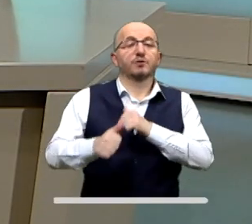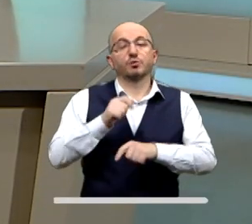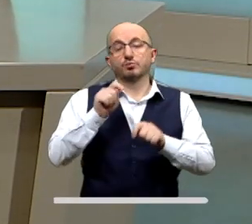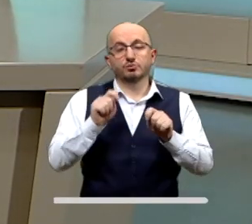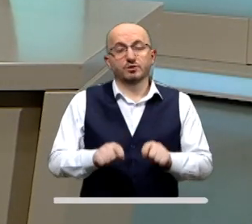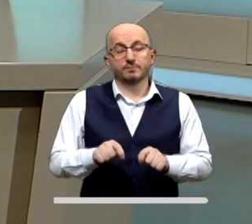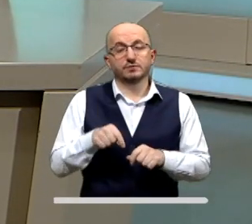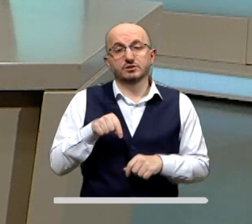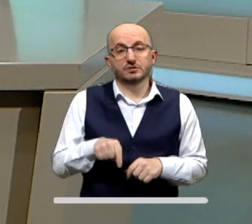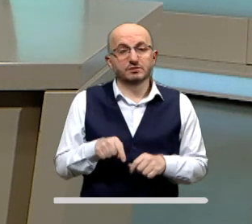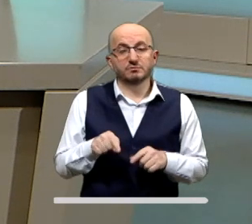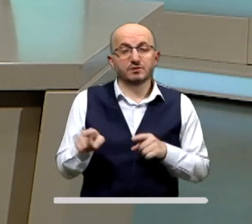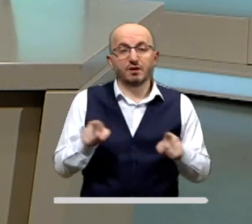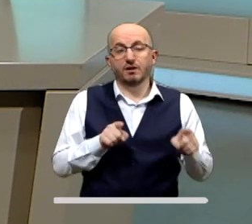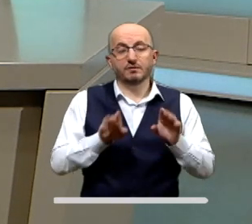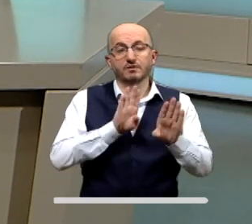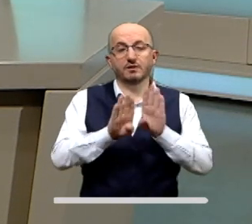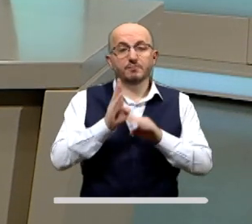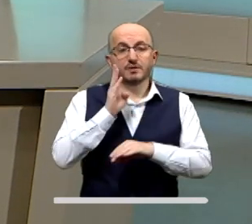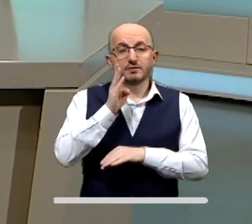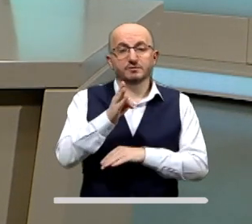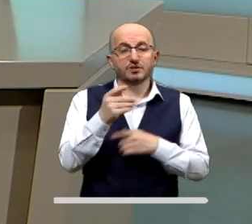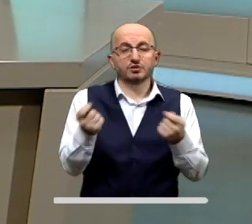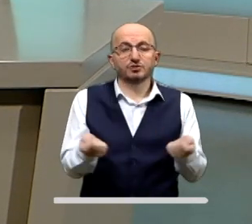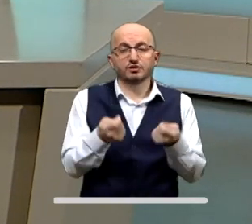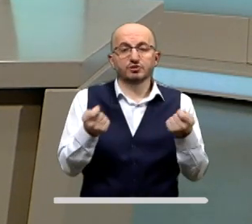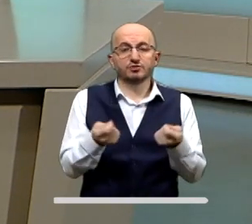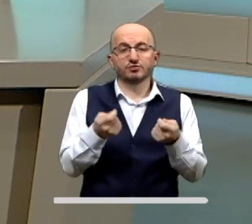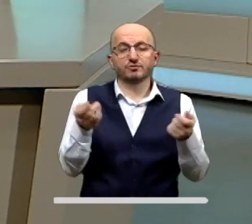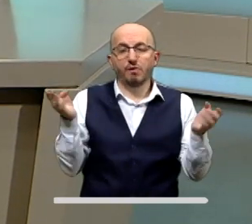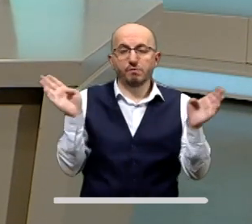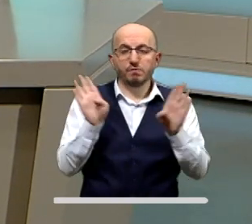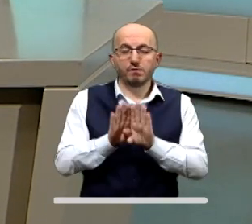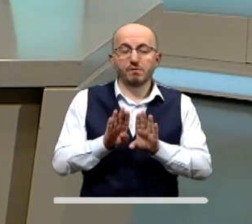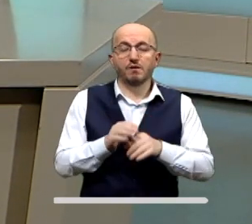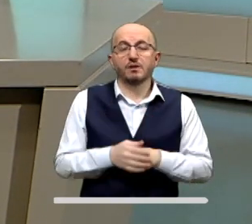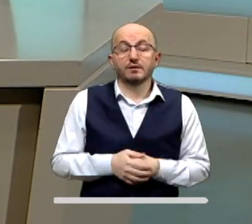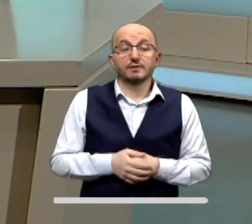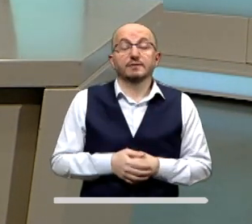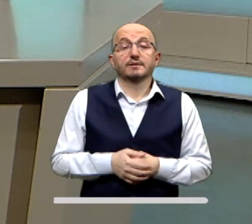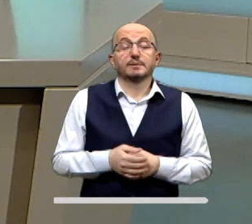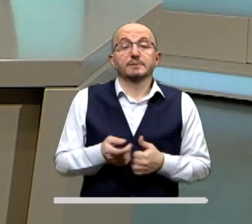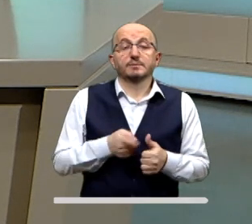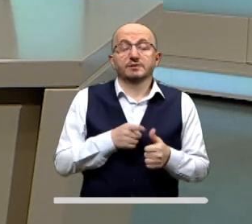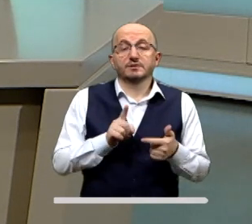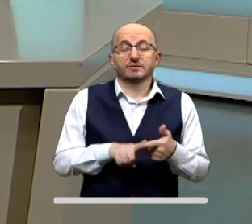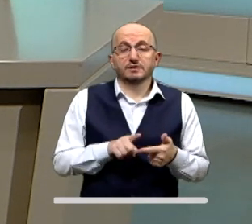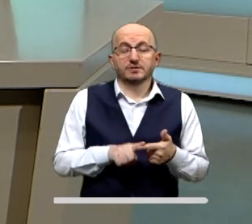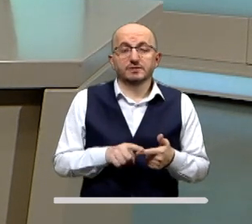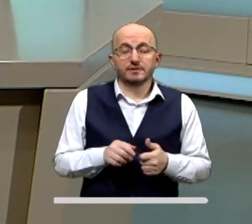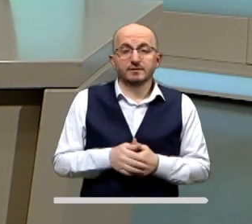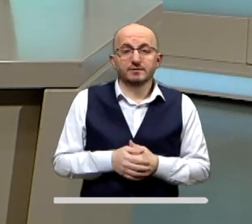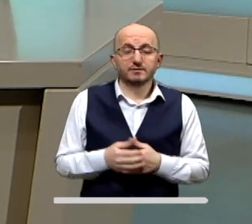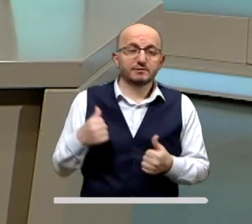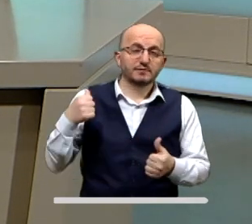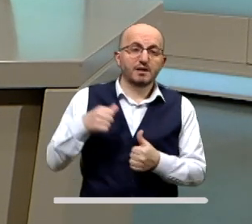şimdi hangi kapıya gitse iş için kapılar suratına kapatılıyor 1 2 suda